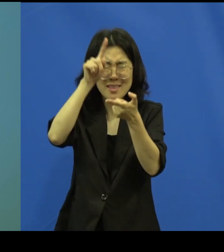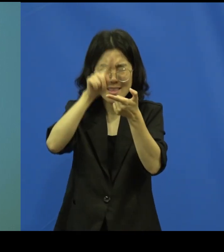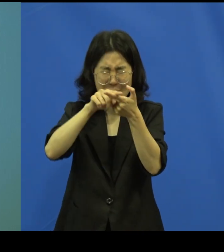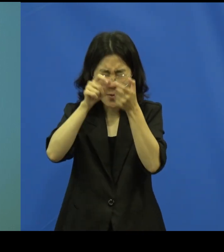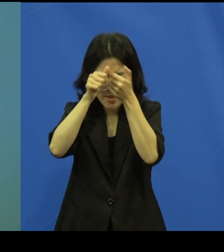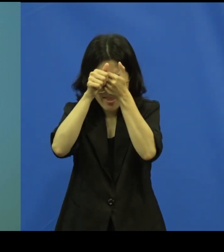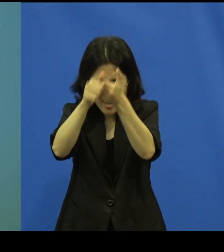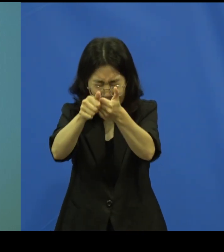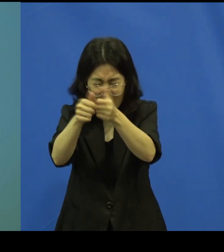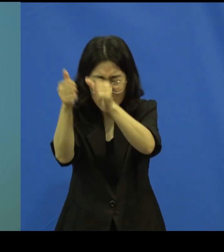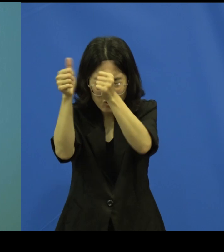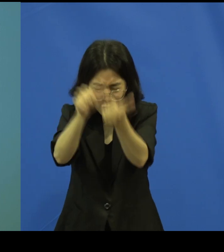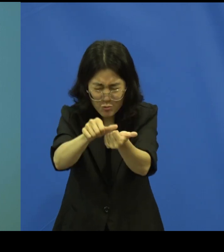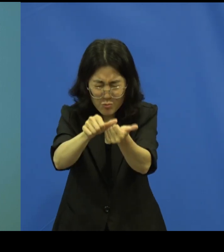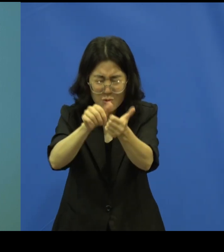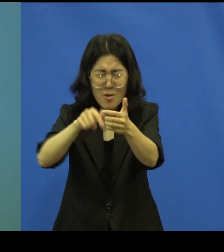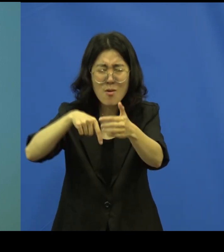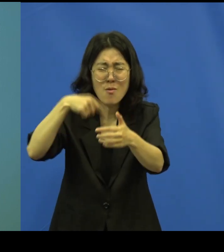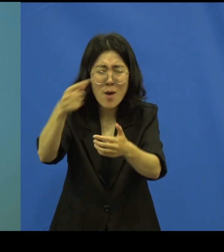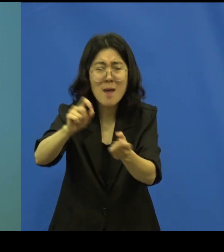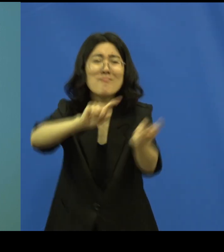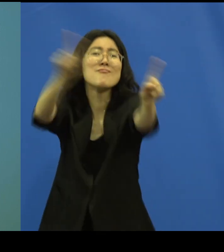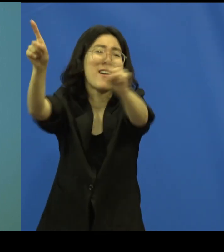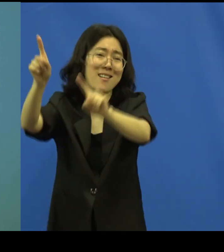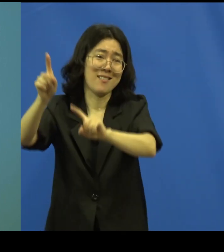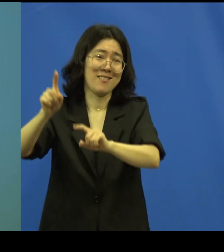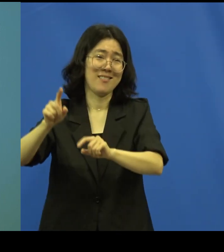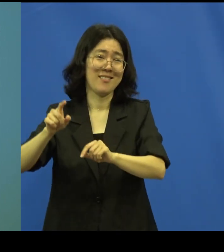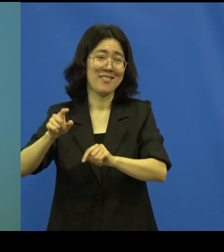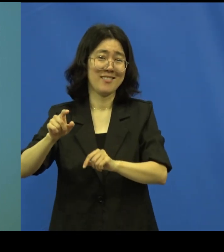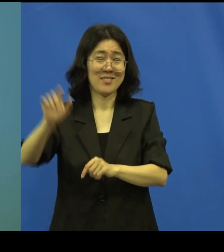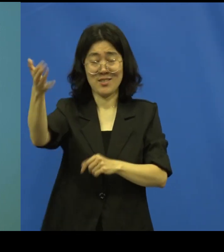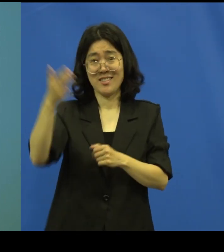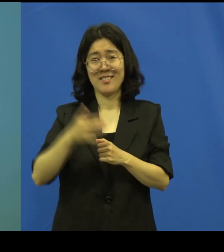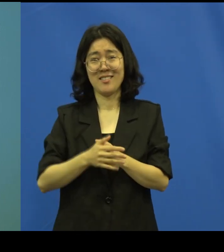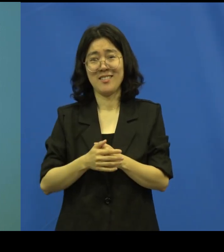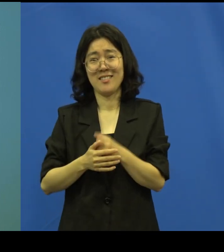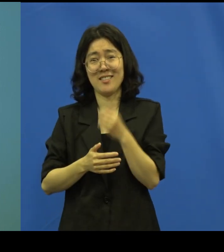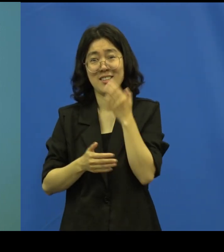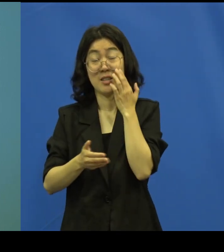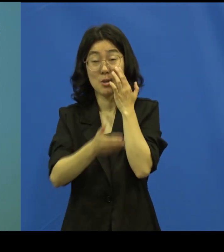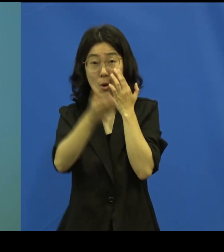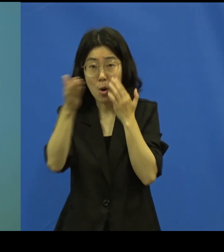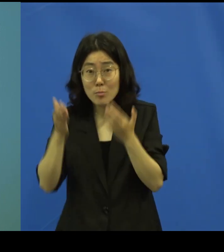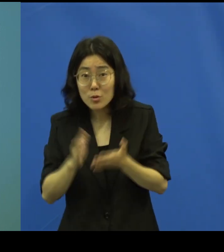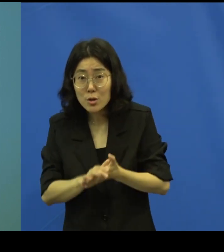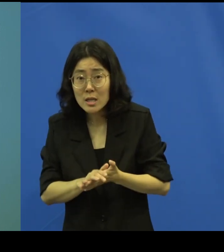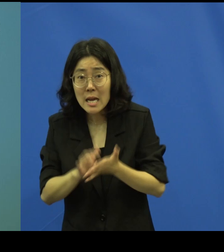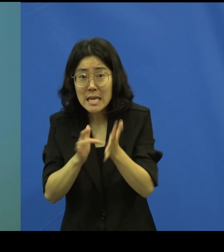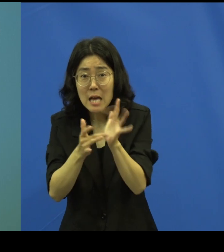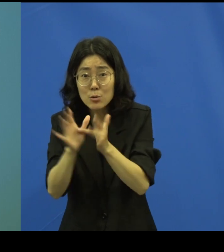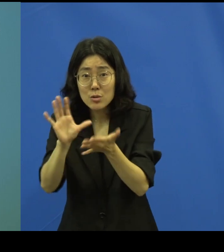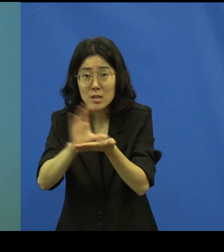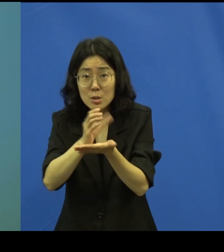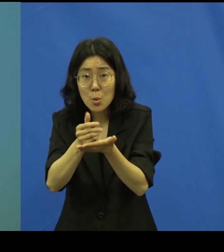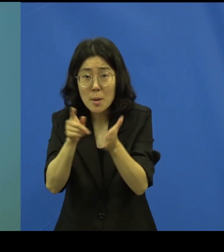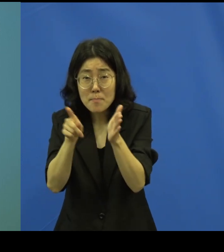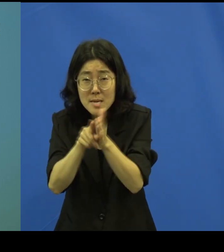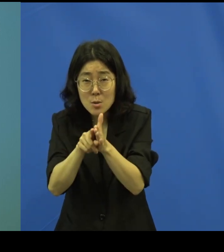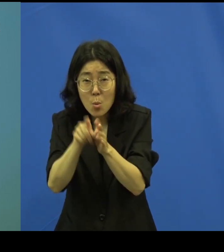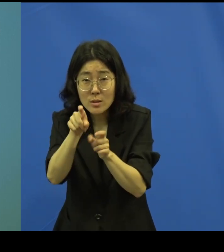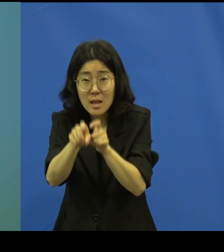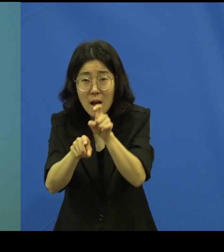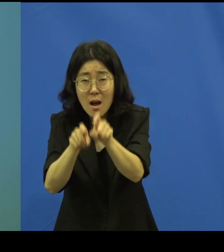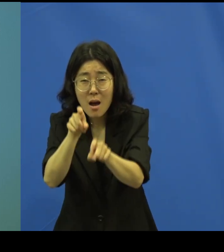않으면 불가능합니다. 예수를 따르는 이들은 핍박을 받고 고난에 시달리다 끝이 날 것처럼 보였어요.